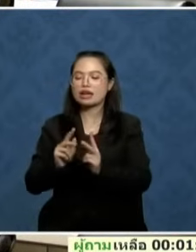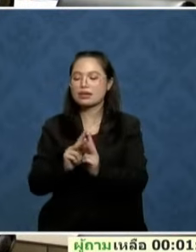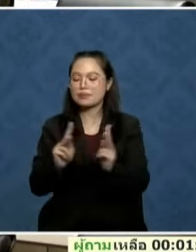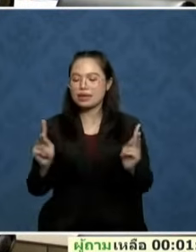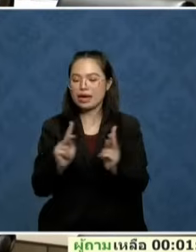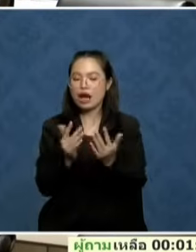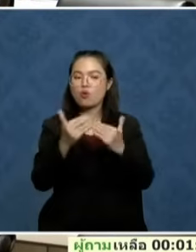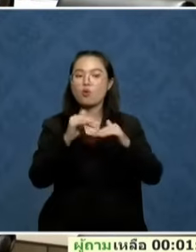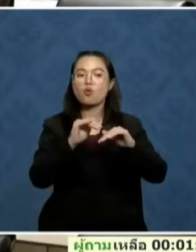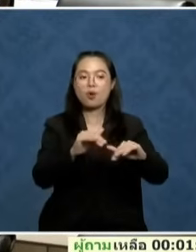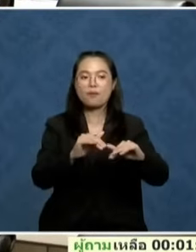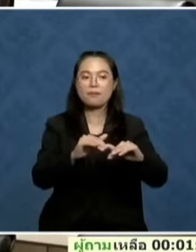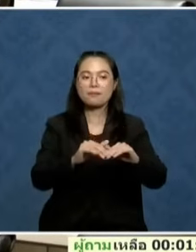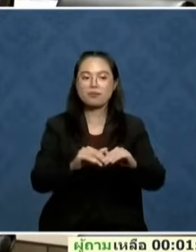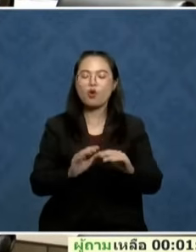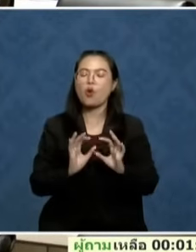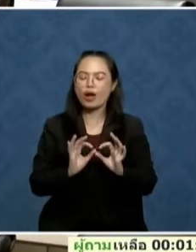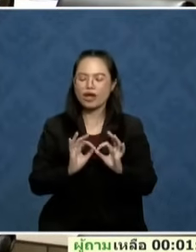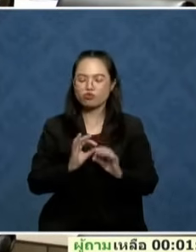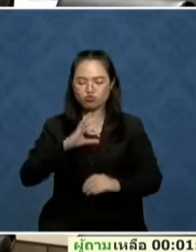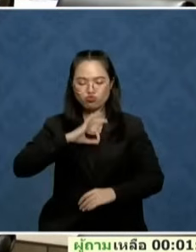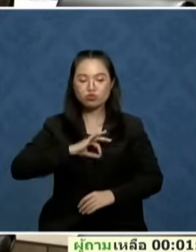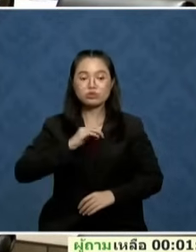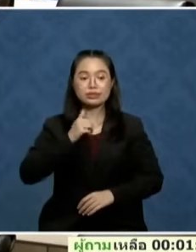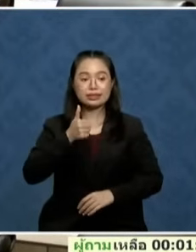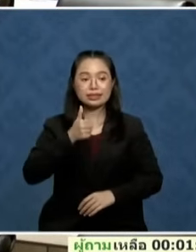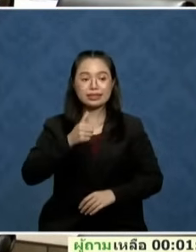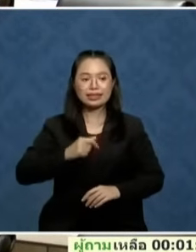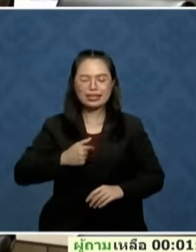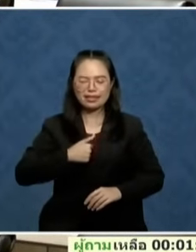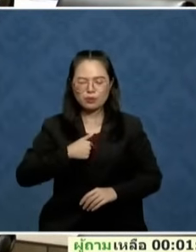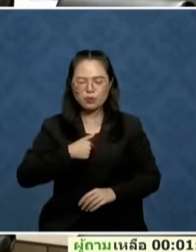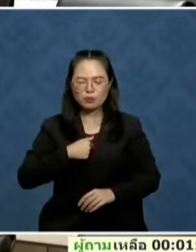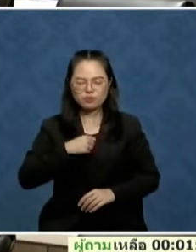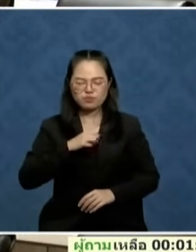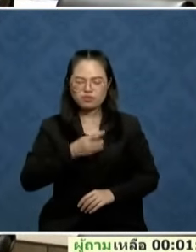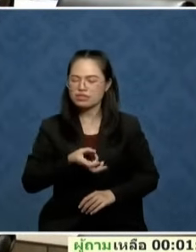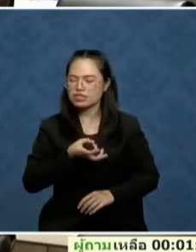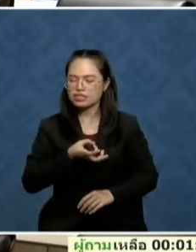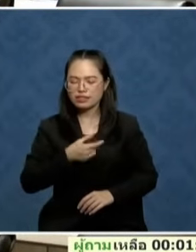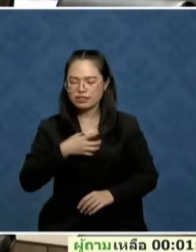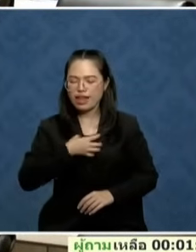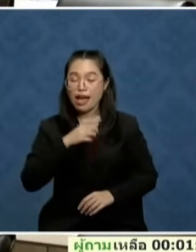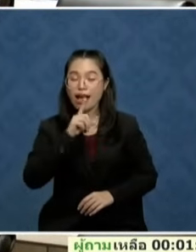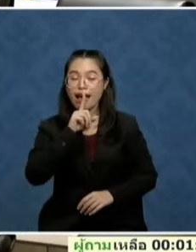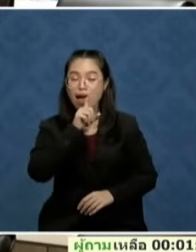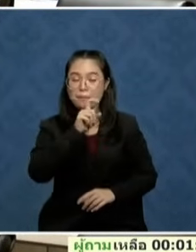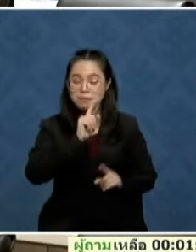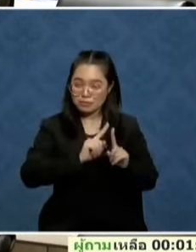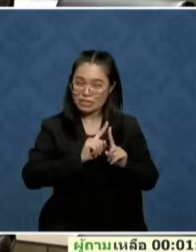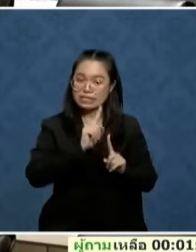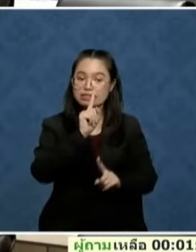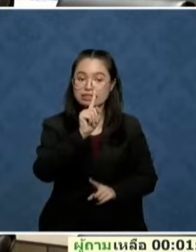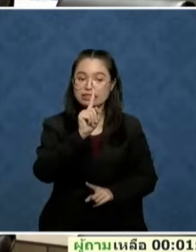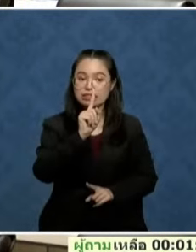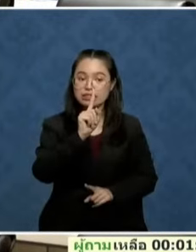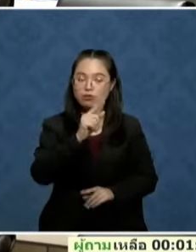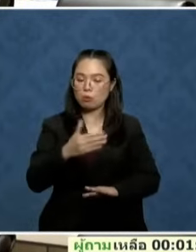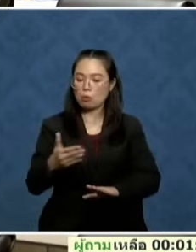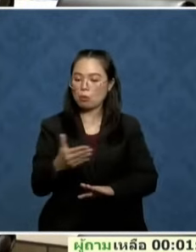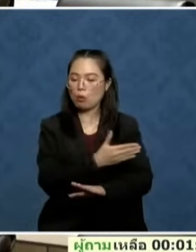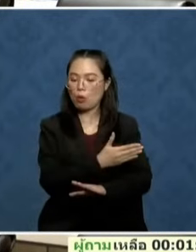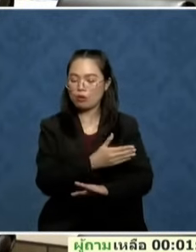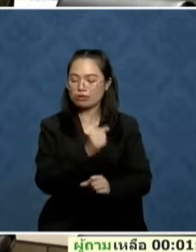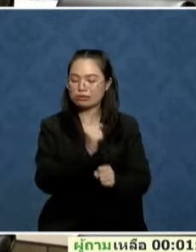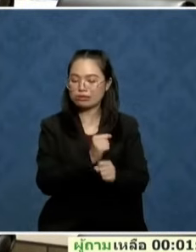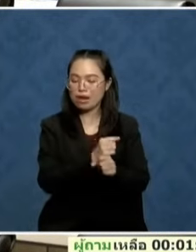นะครับซึ่งเป็นเรื่องดีนะครับแต่ผมก็อาจจะมีคำถามที่ติดใจอยู่บ้างนะครับไม่ว่าจะเป็นประการแรกครับคือก่อนที่จะมีรายงาน